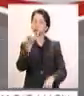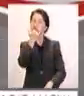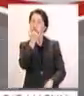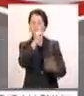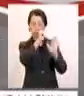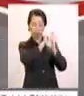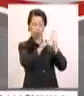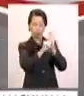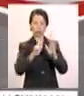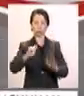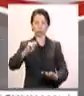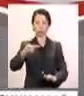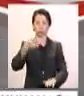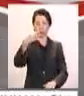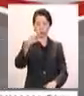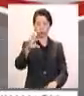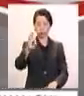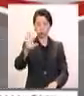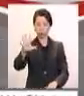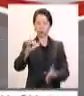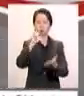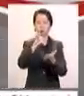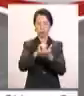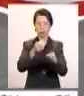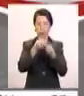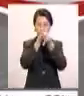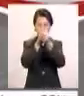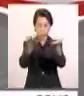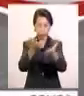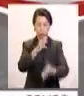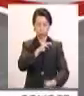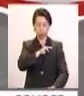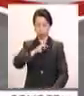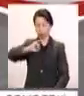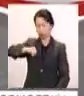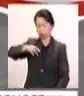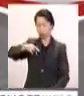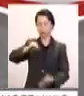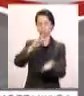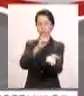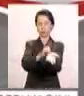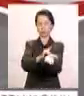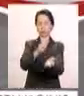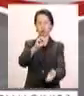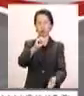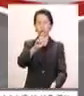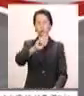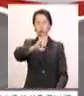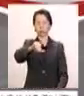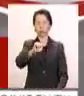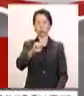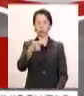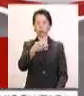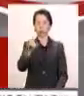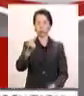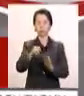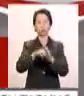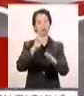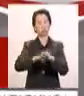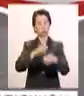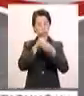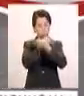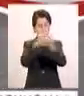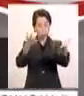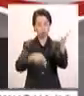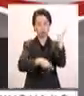Tabung Haji 1995. Perkara itu didedahkan Menteri di Jabatan Perdana Menteri, Datuk Seri Mujahid Yusof. Ketika mendedahkan demikian di